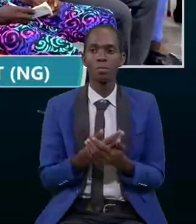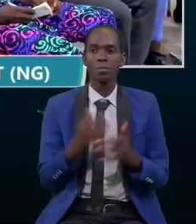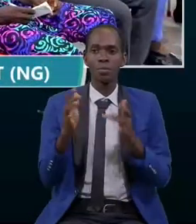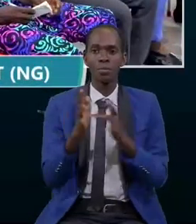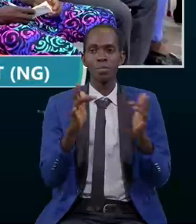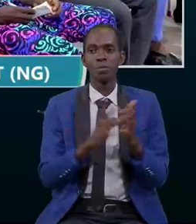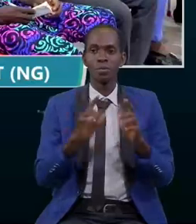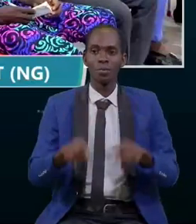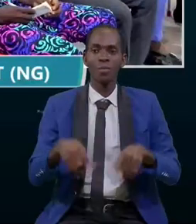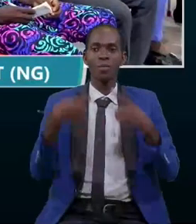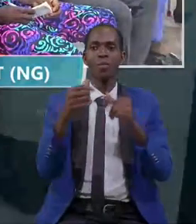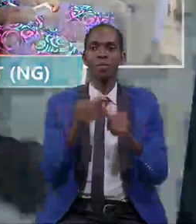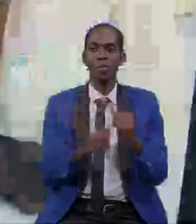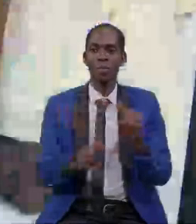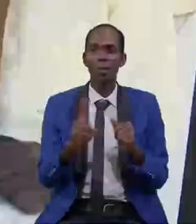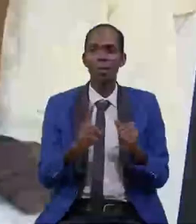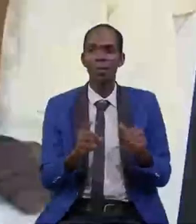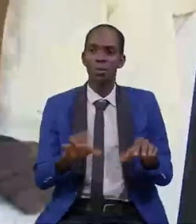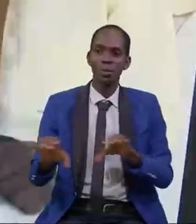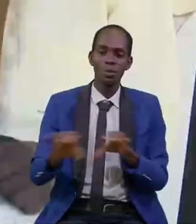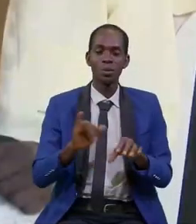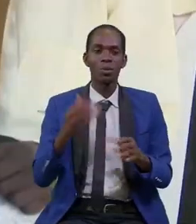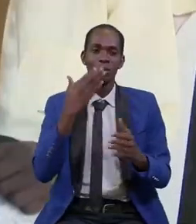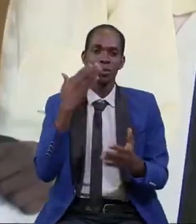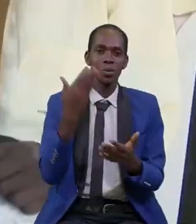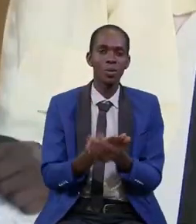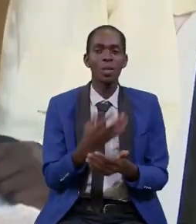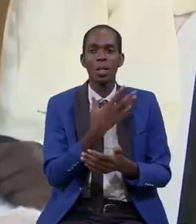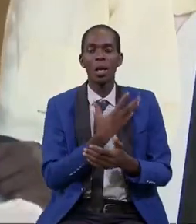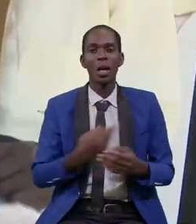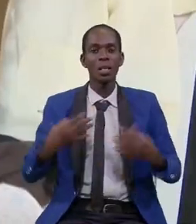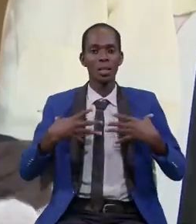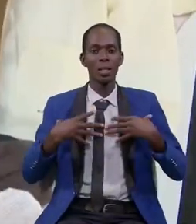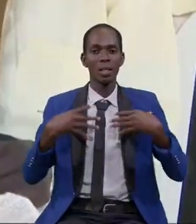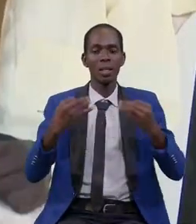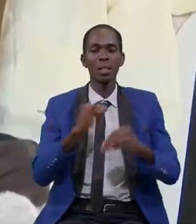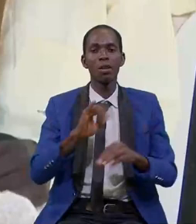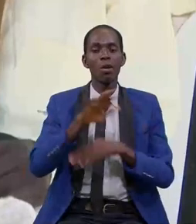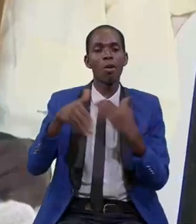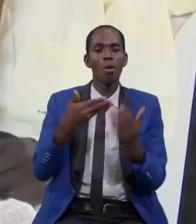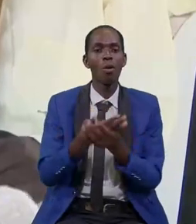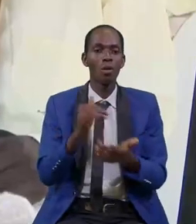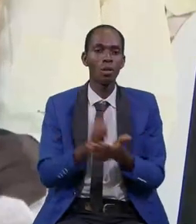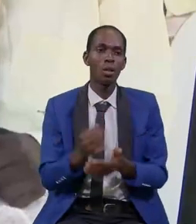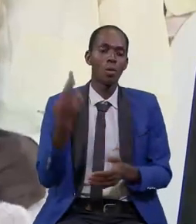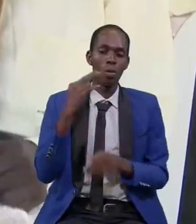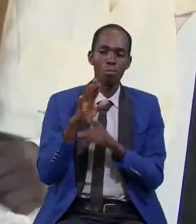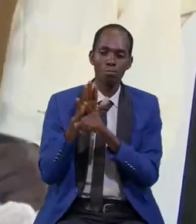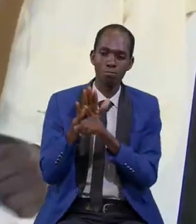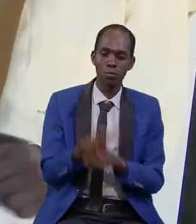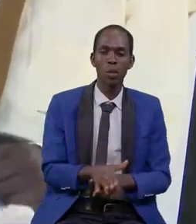Jésus est allé partout, faisant du bien et guérissant tout. Ceux qui étaient sous l'empire